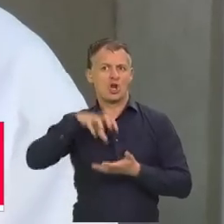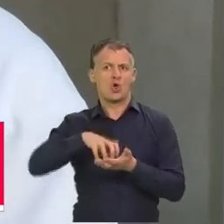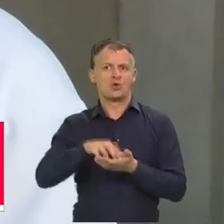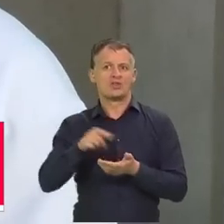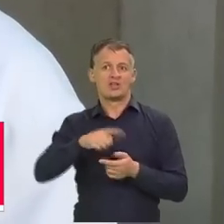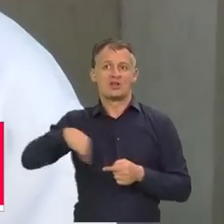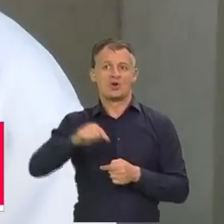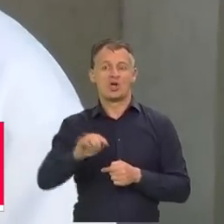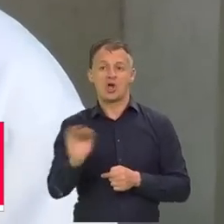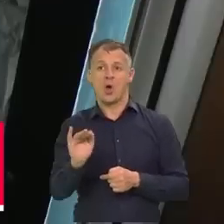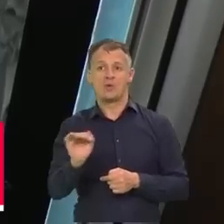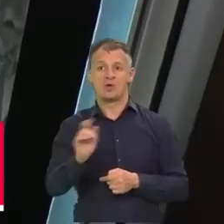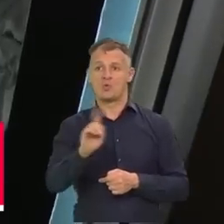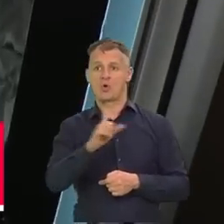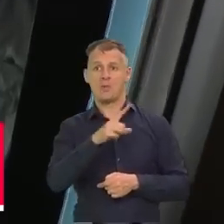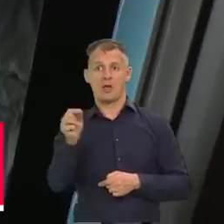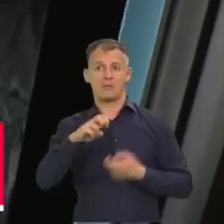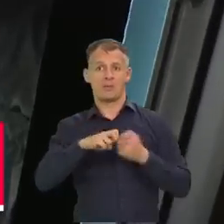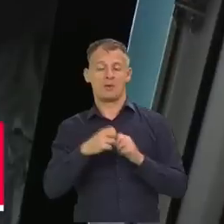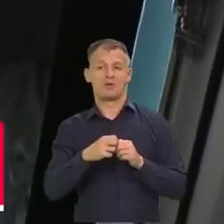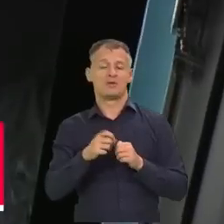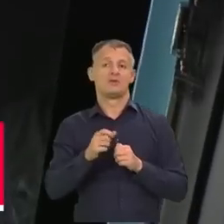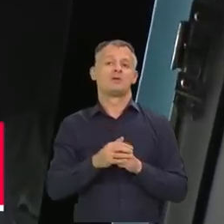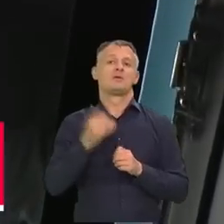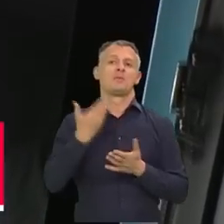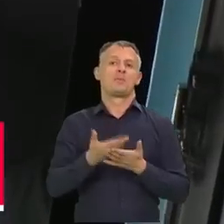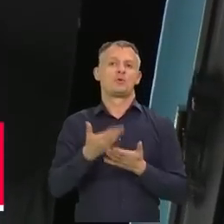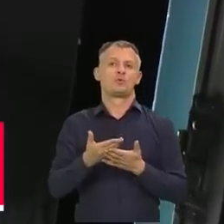plecat copiii cu niciun fel de problemă. Datorită padelelor fac